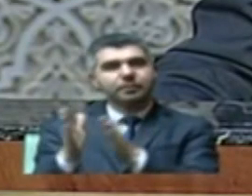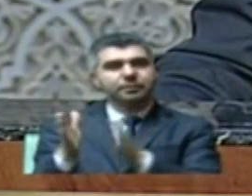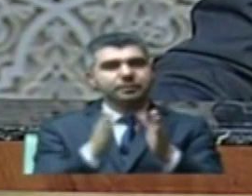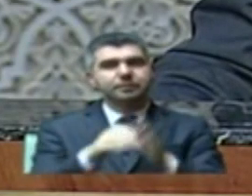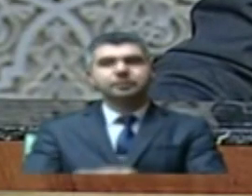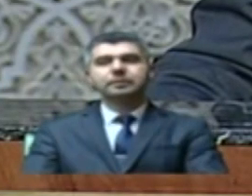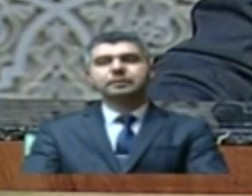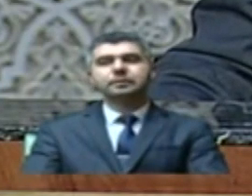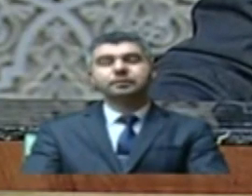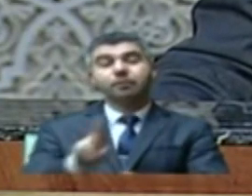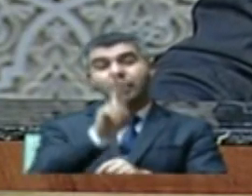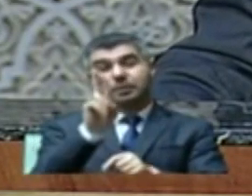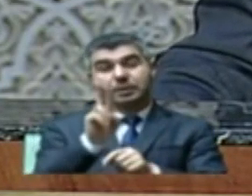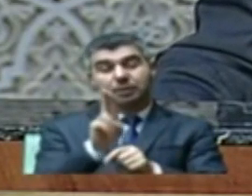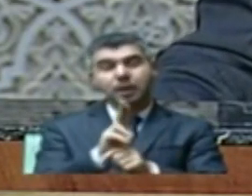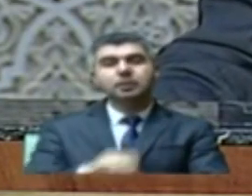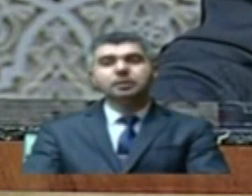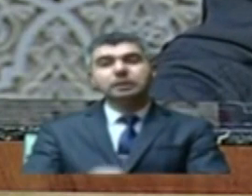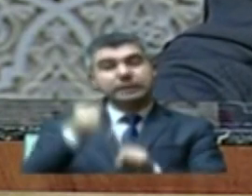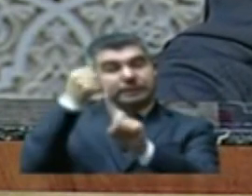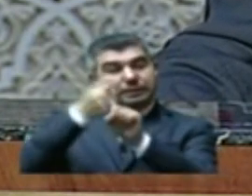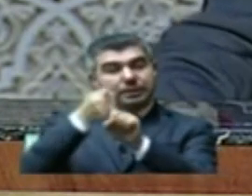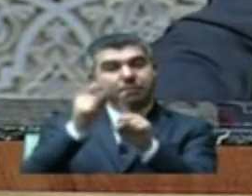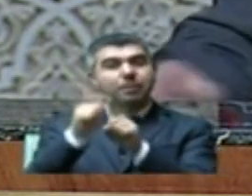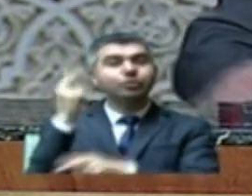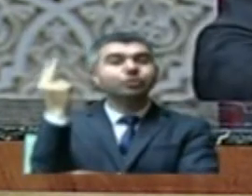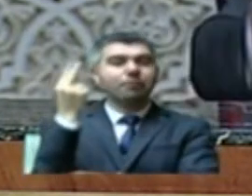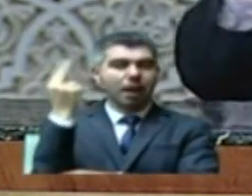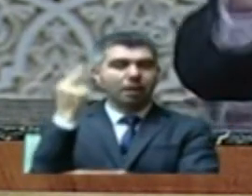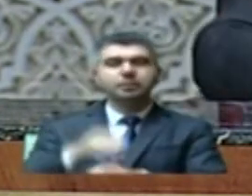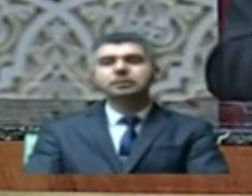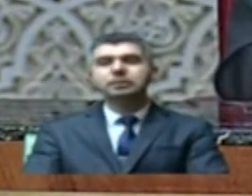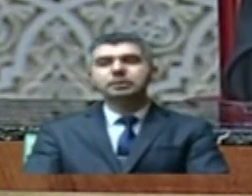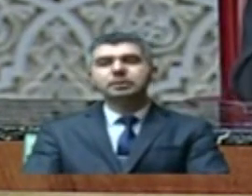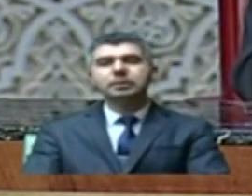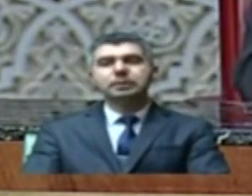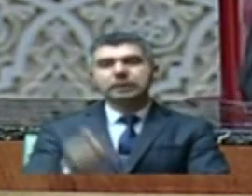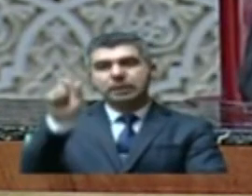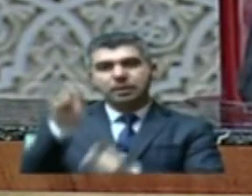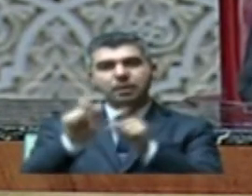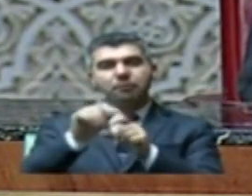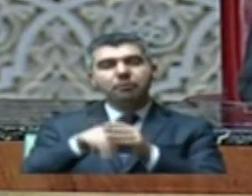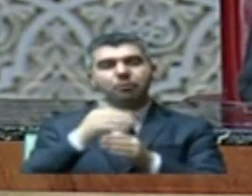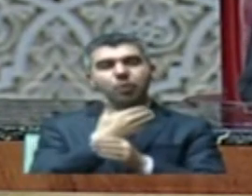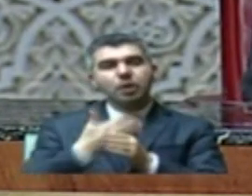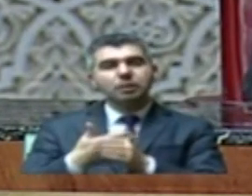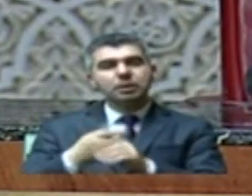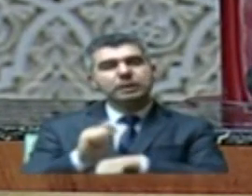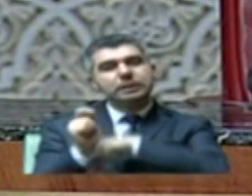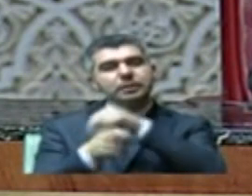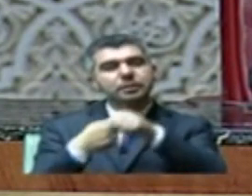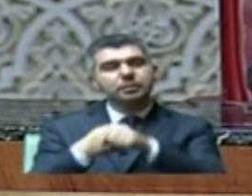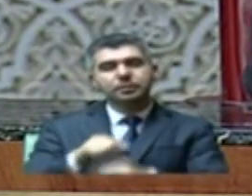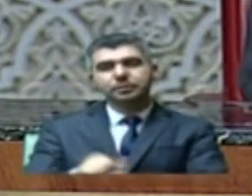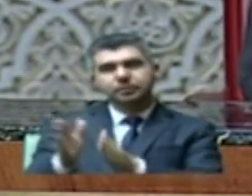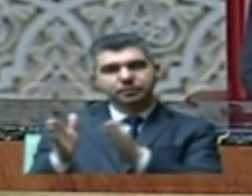السيد المستشار. السؤال الثالث موضوعه اصلاح التعليم العالي. الكلمه لاحد الساده المستشارين من الفريق الحركي لبسط